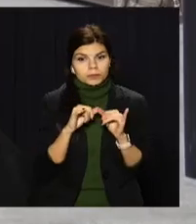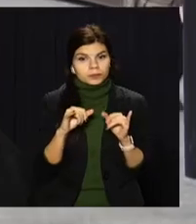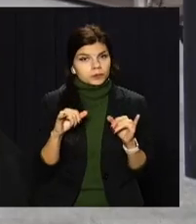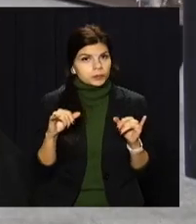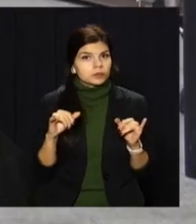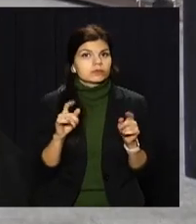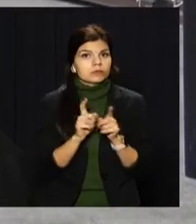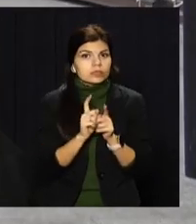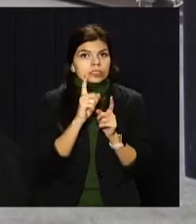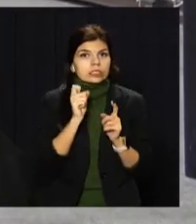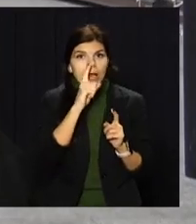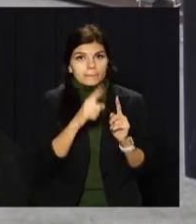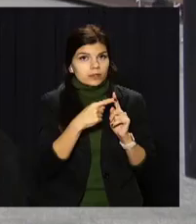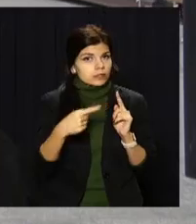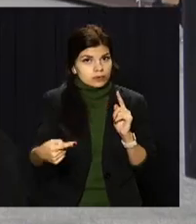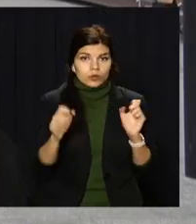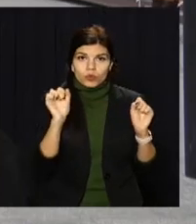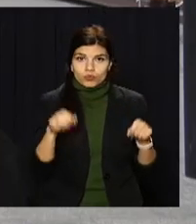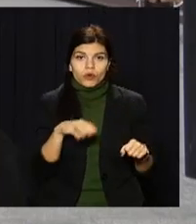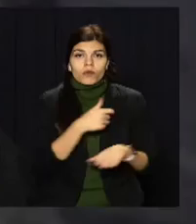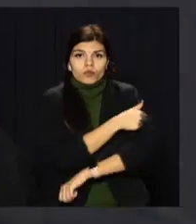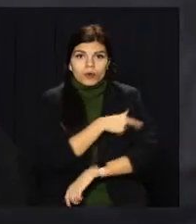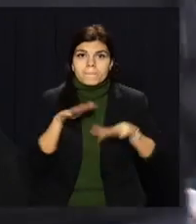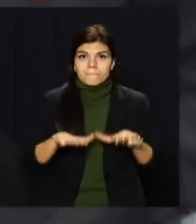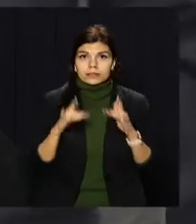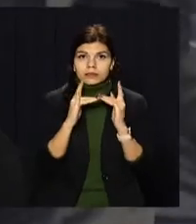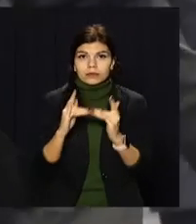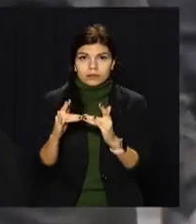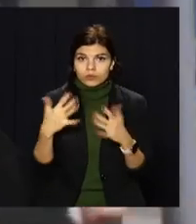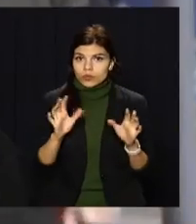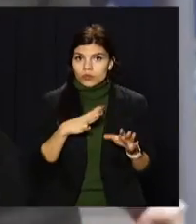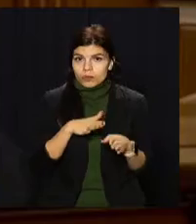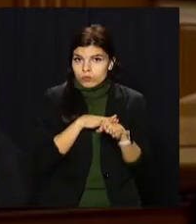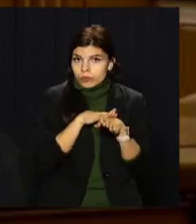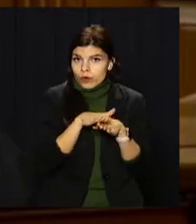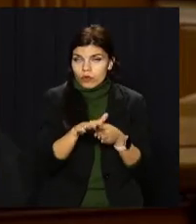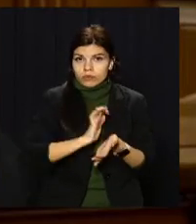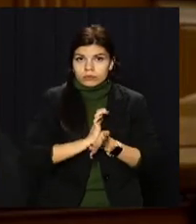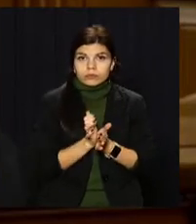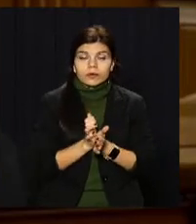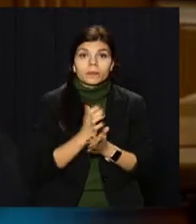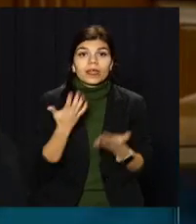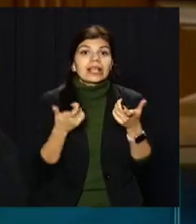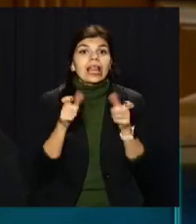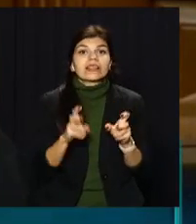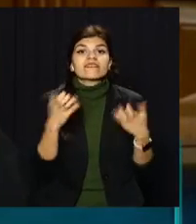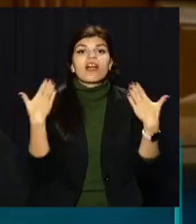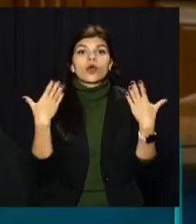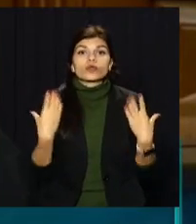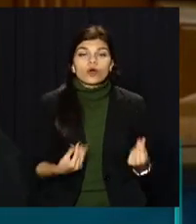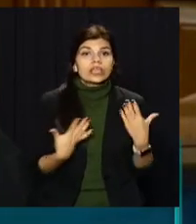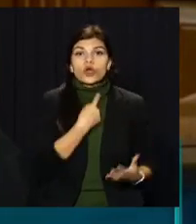хвороби вже за місяць у лікарнях країни можуть закінчитися місця. Якщо карантин вихідного дня не